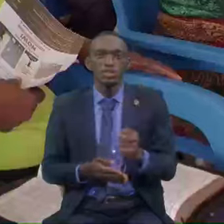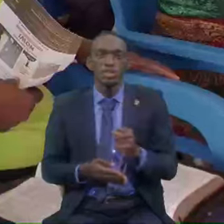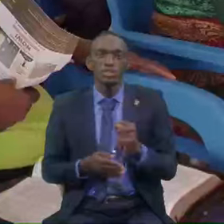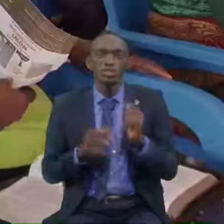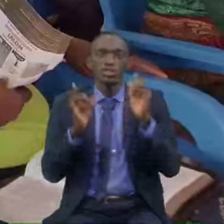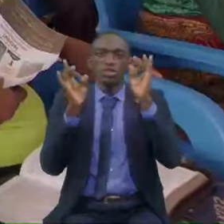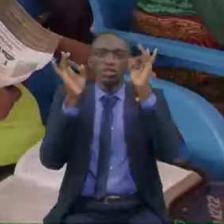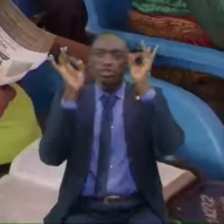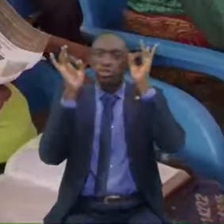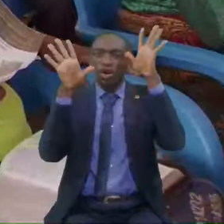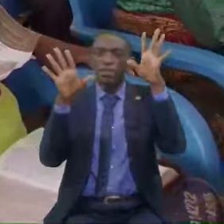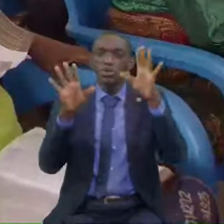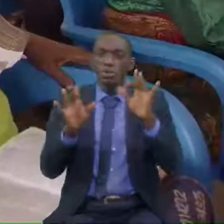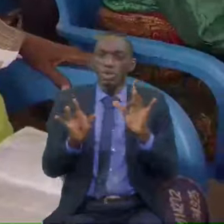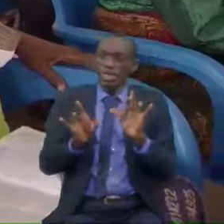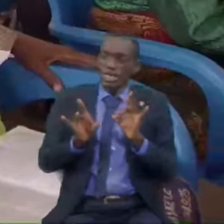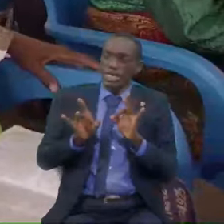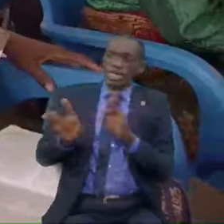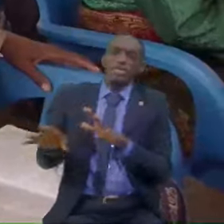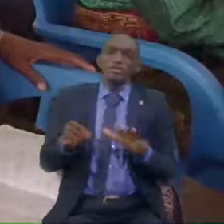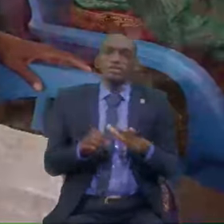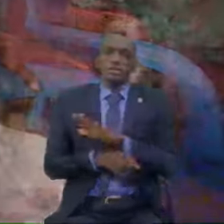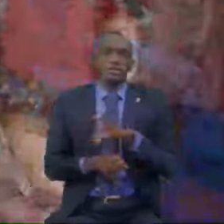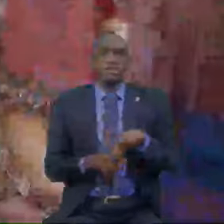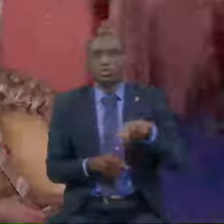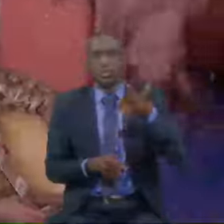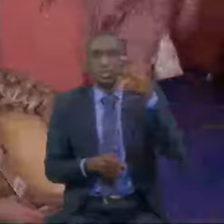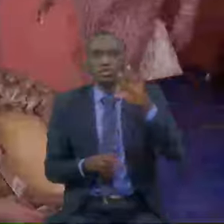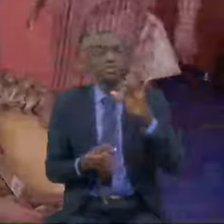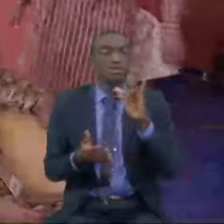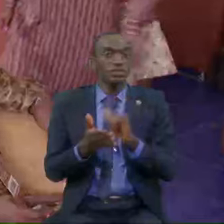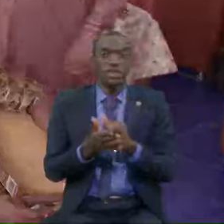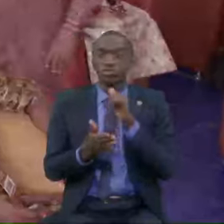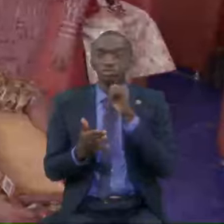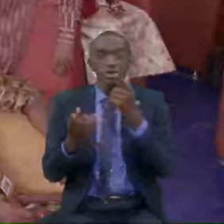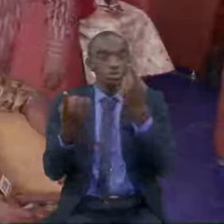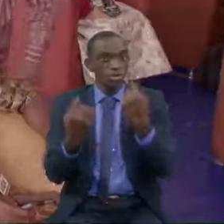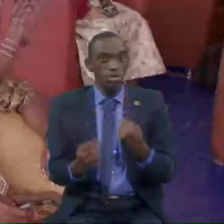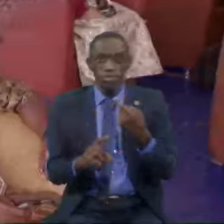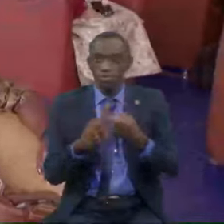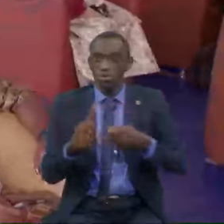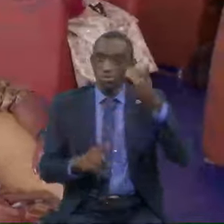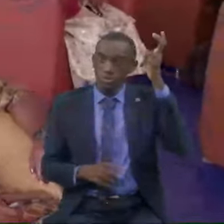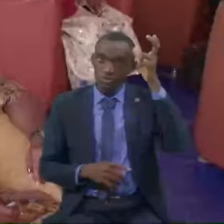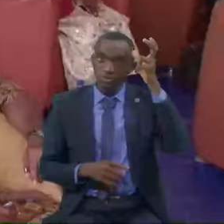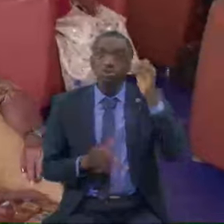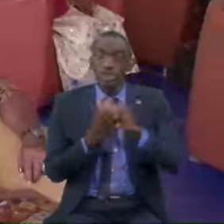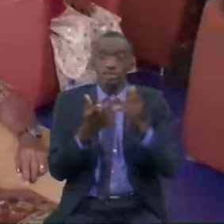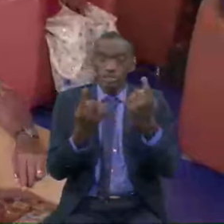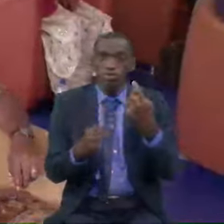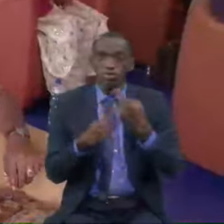il y a l'esprit horrible, haineux, qui vient de Satan. Et